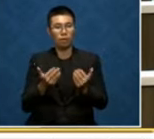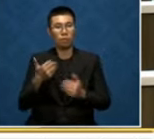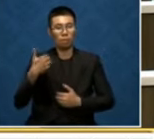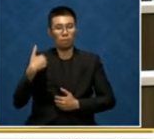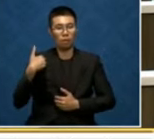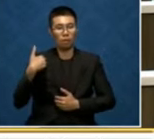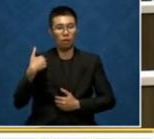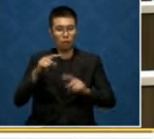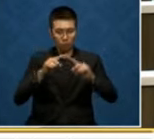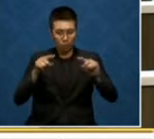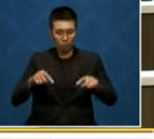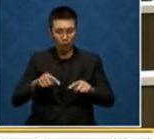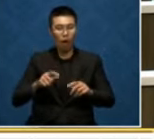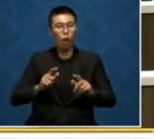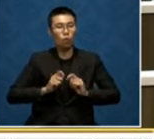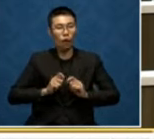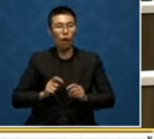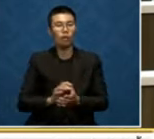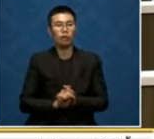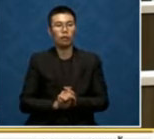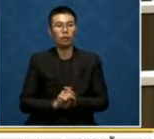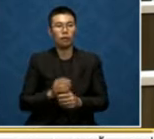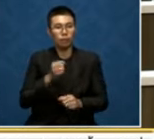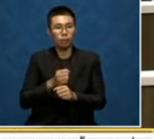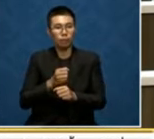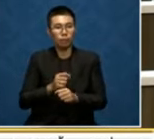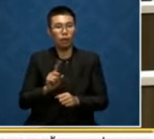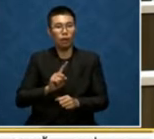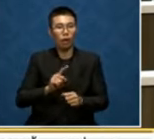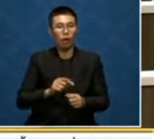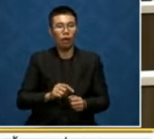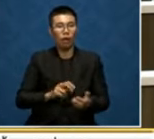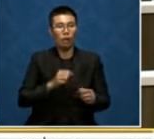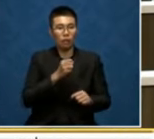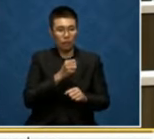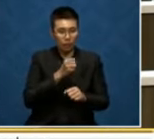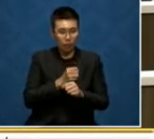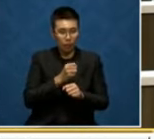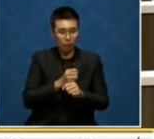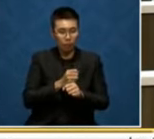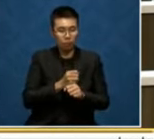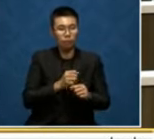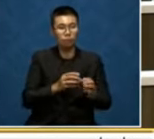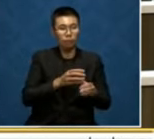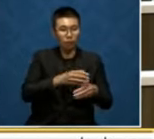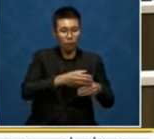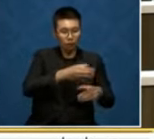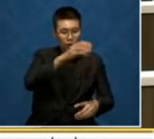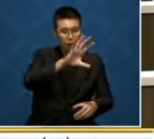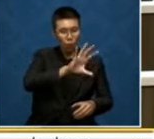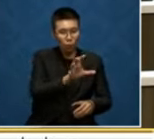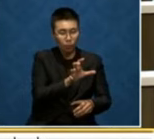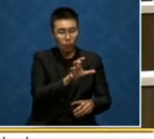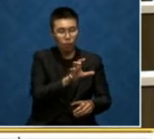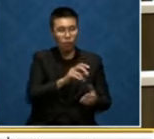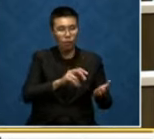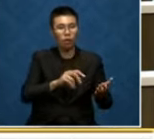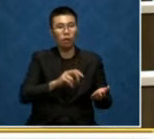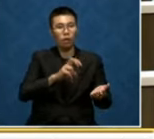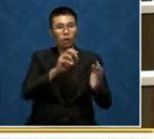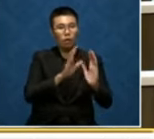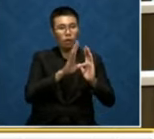ให้ดำเนินการก่อสร้างกังหันลมในจังหวัดชัยภูมิในจังหวัดนครราชสีมาและพื้นที่ใกล้